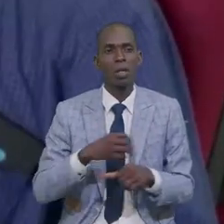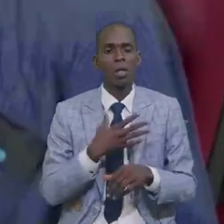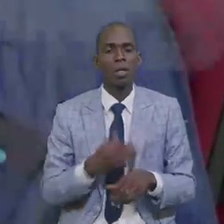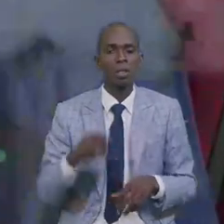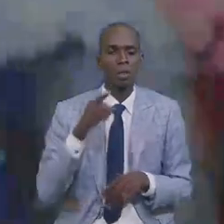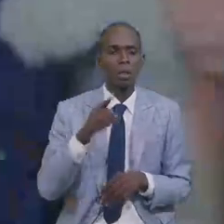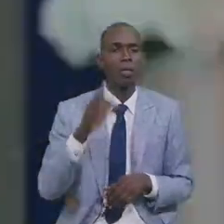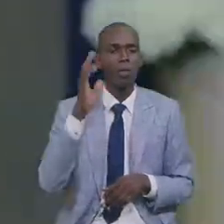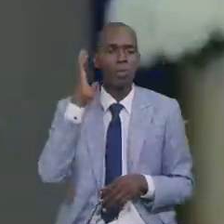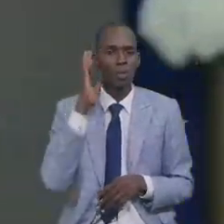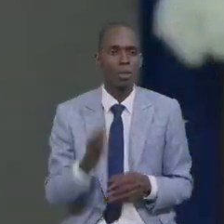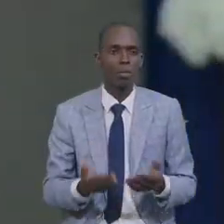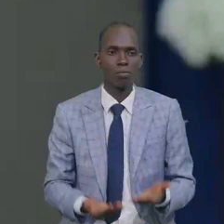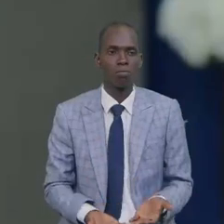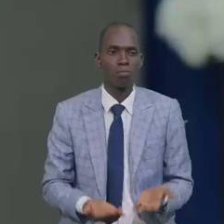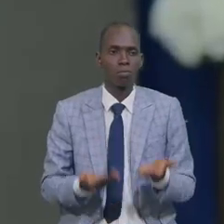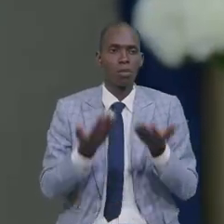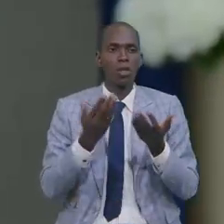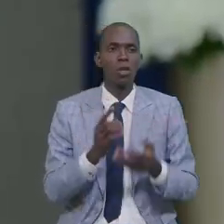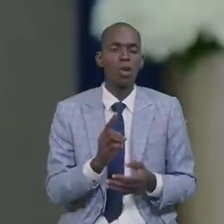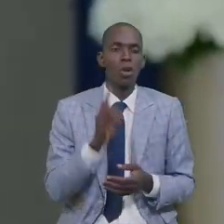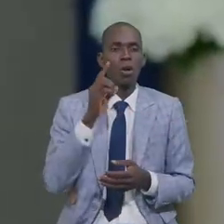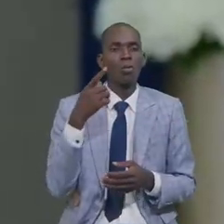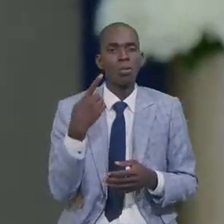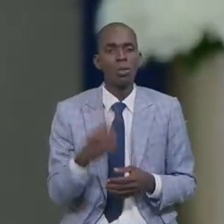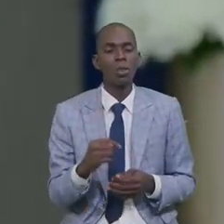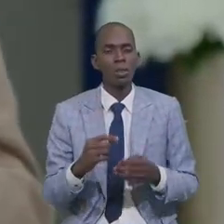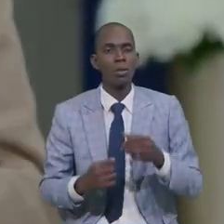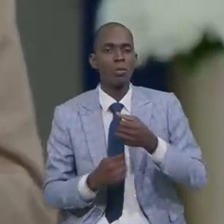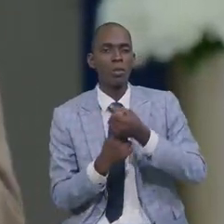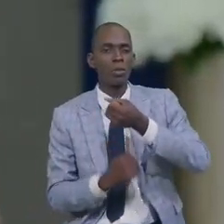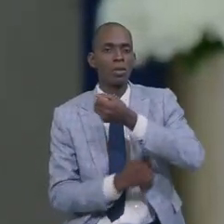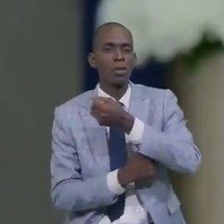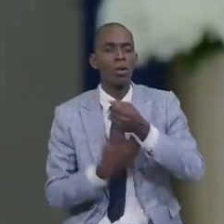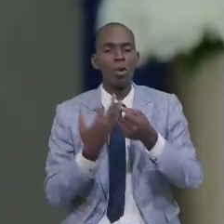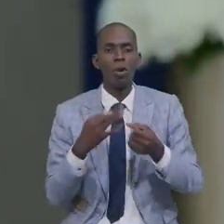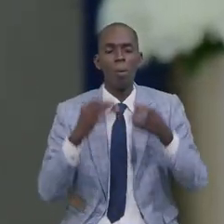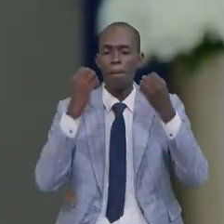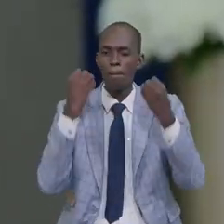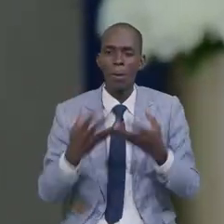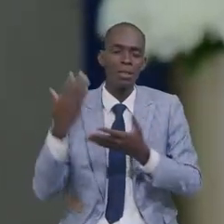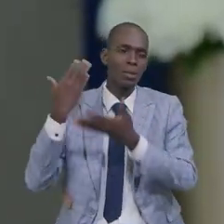communions, tu relèveras des fondements antiques.